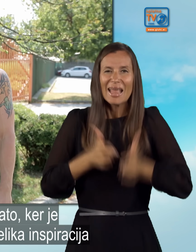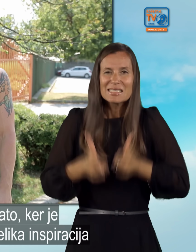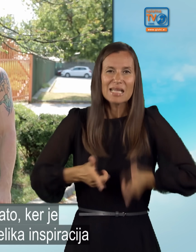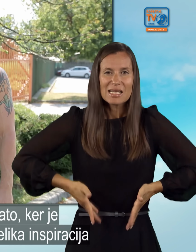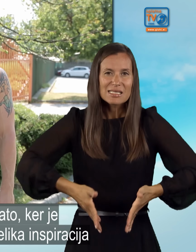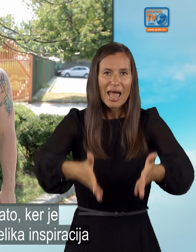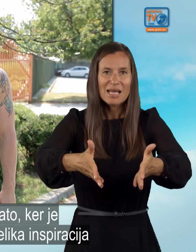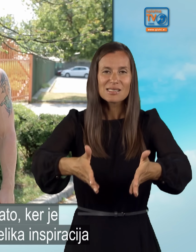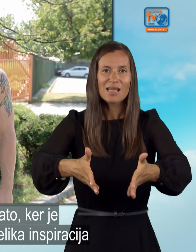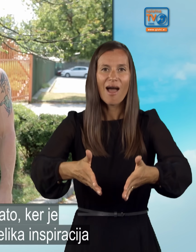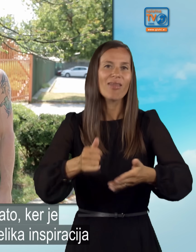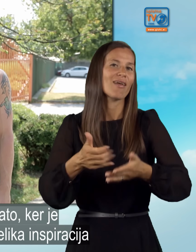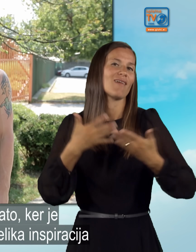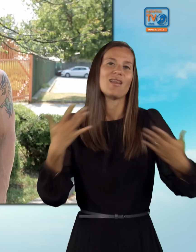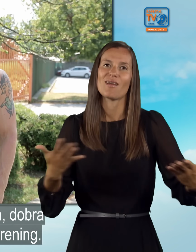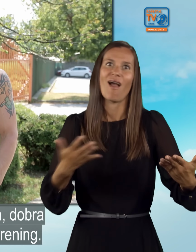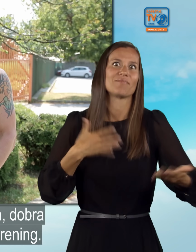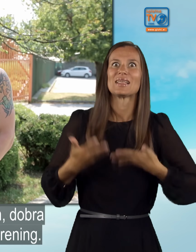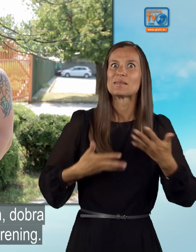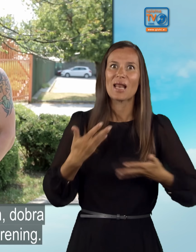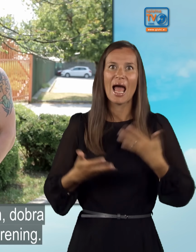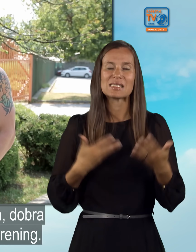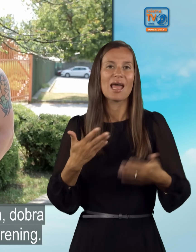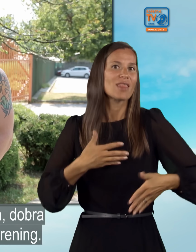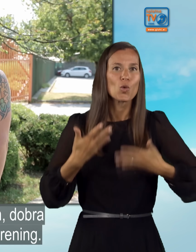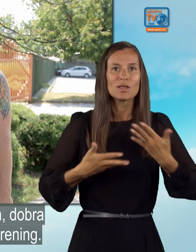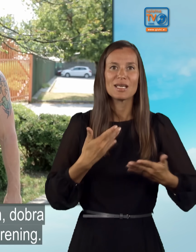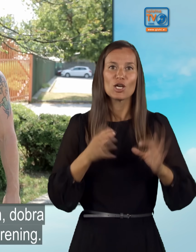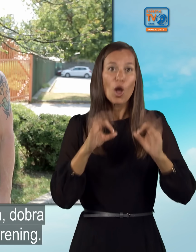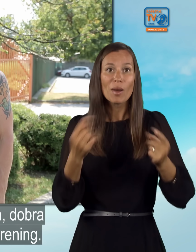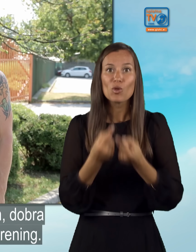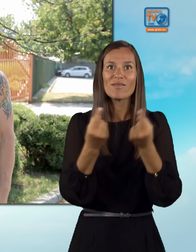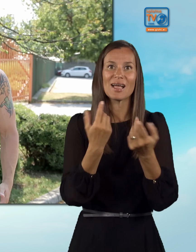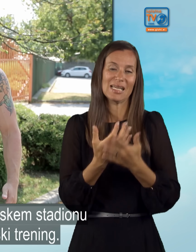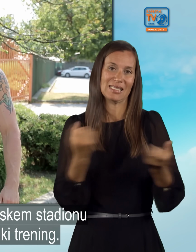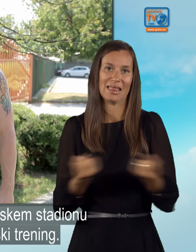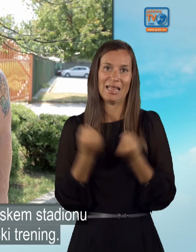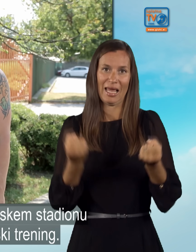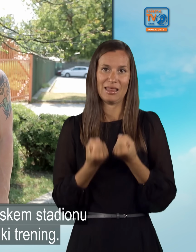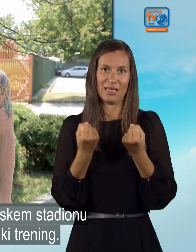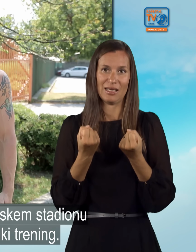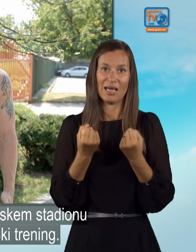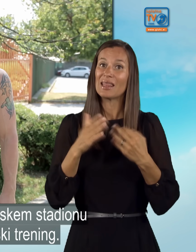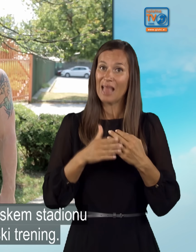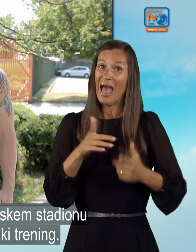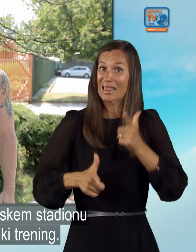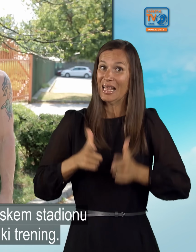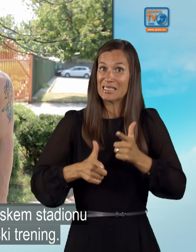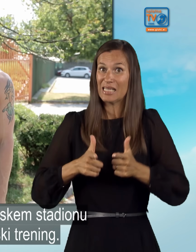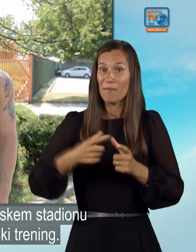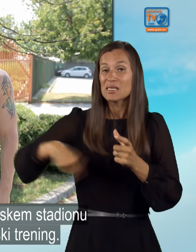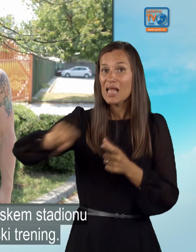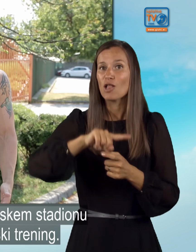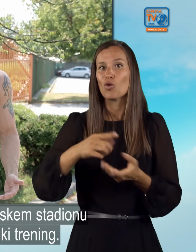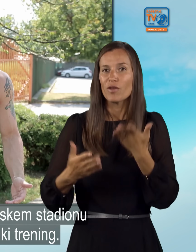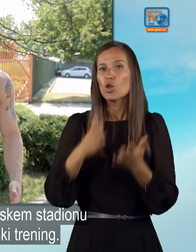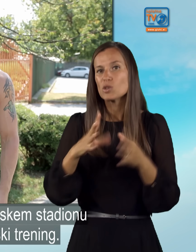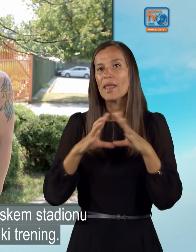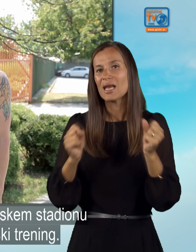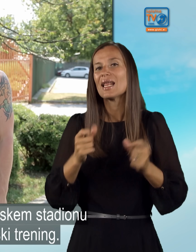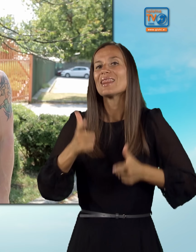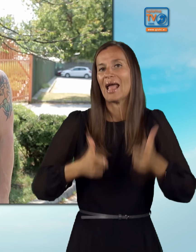taka, ena velika inspiracija in lahko navdih, dobra motivacija za trening. Seveda boste na atletskem stadionu po vsej verjetnosti naredili